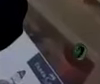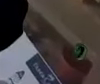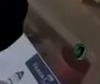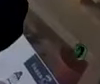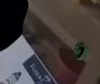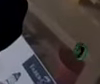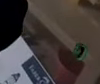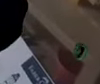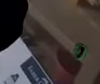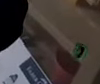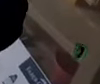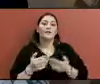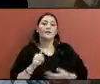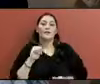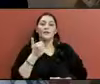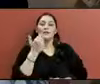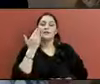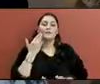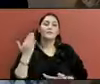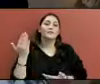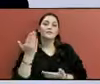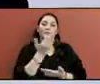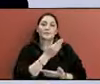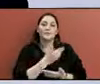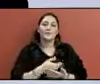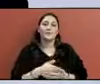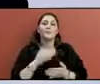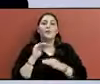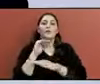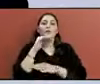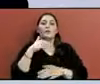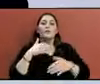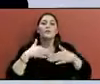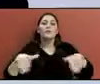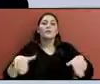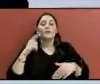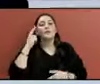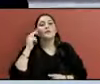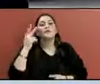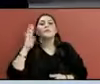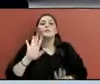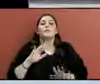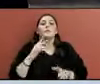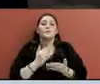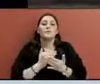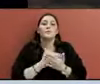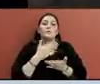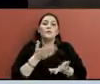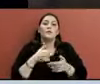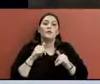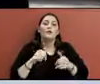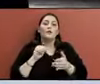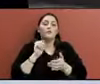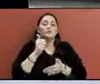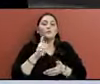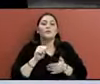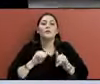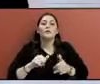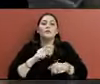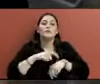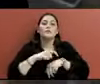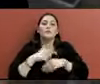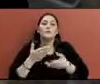Hayırlı akşamlar değerli izleyicilerimiz. Hayat Engel Tanımaz programında aynı gün aynı saatte